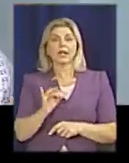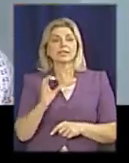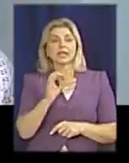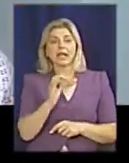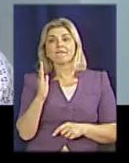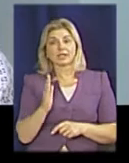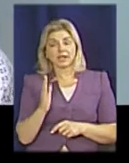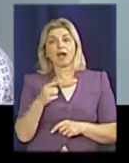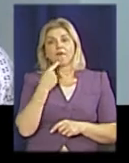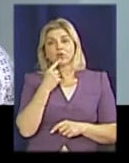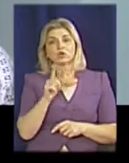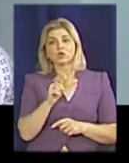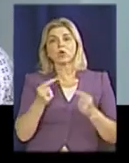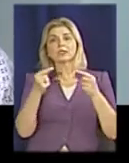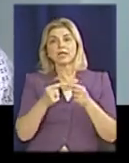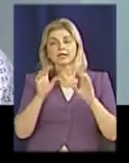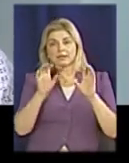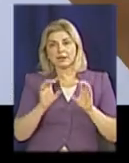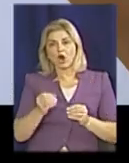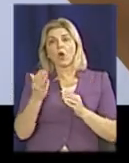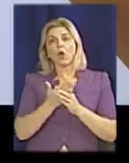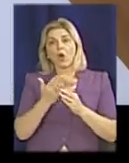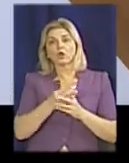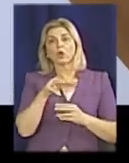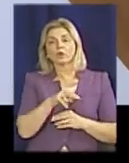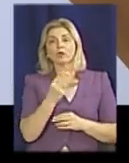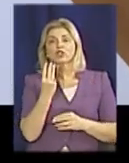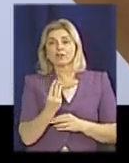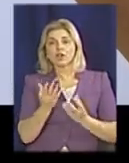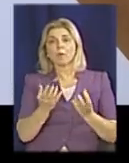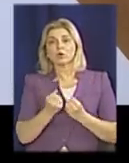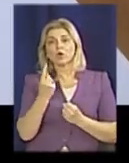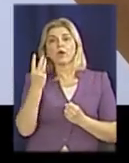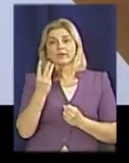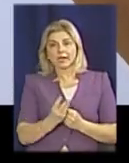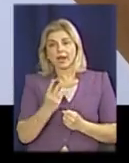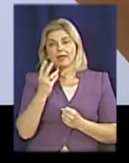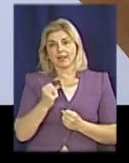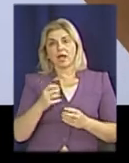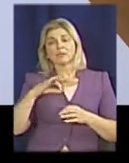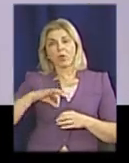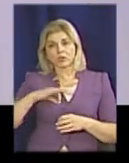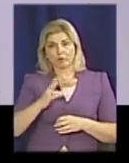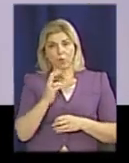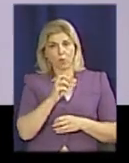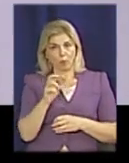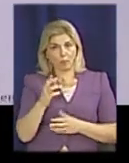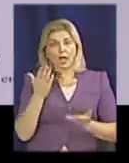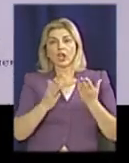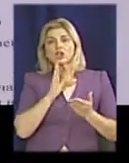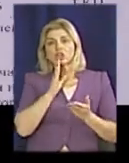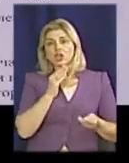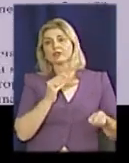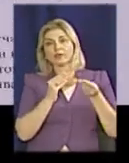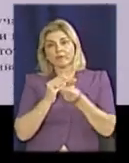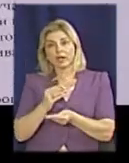Василенко додає, згідно того ж закону, пільгу Людмила Шевченко отримує лише на 1/3 спожитих кубометрів. Якщо жінка надасть